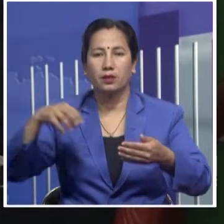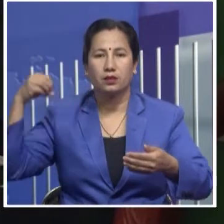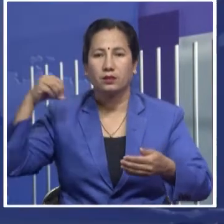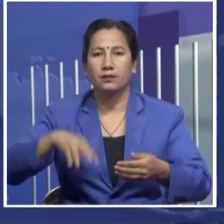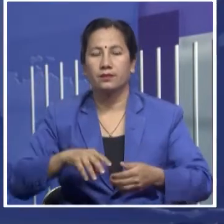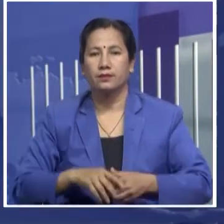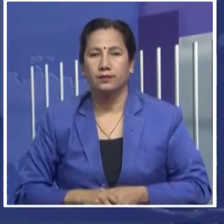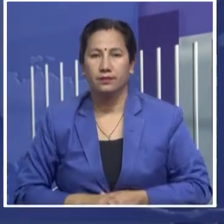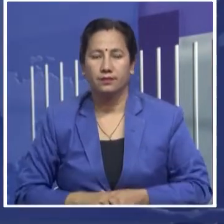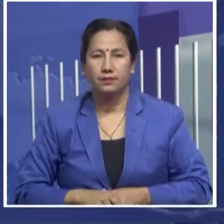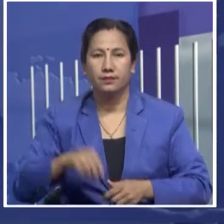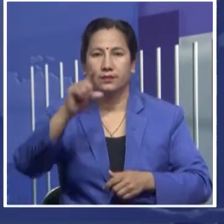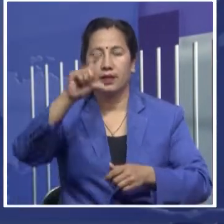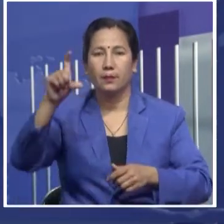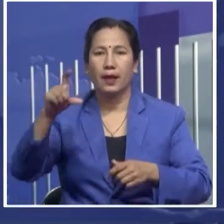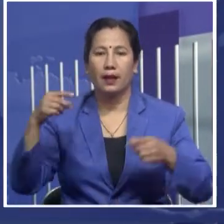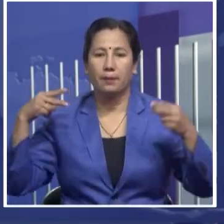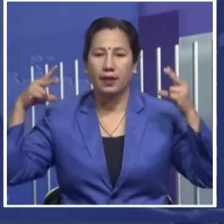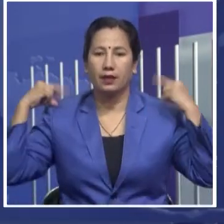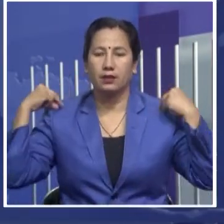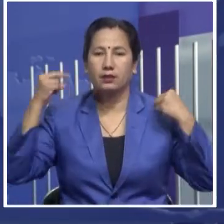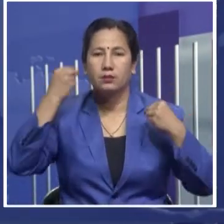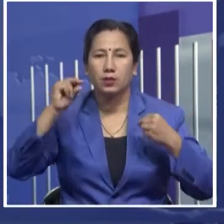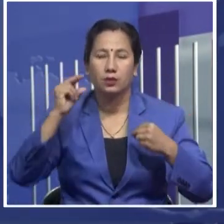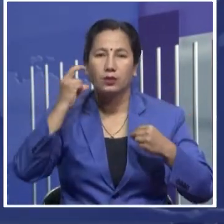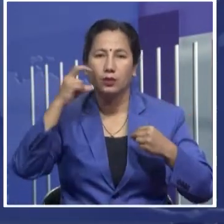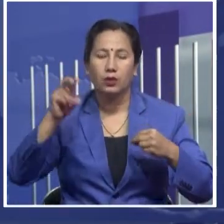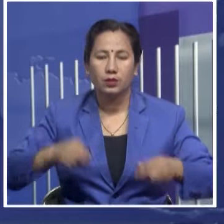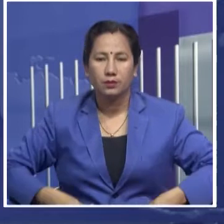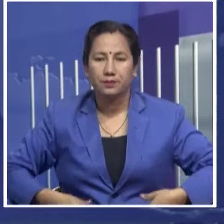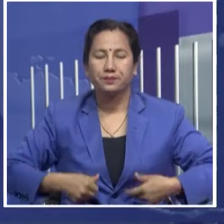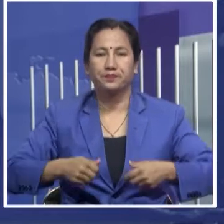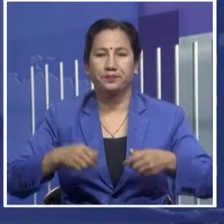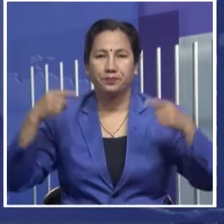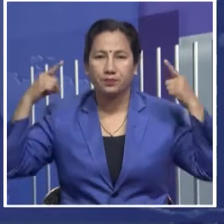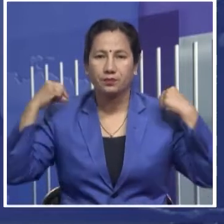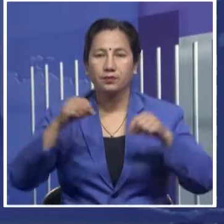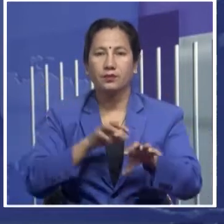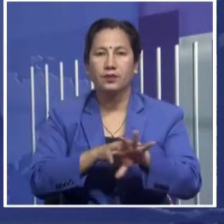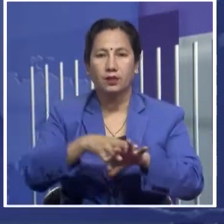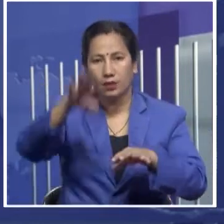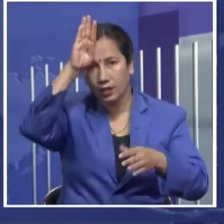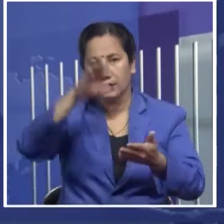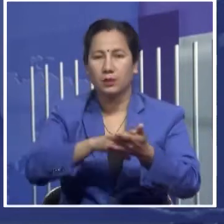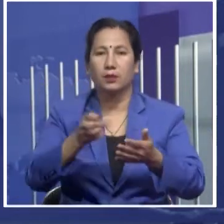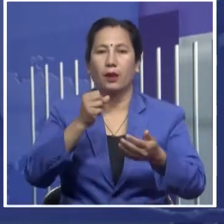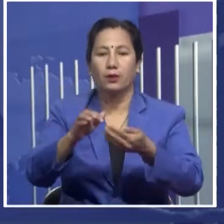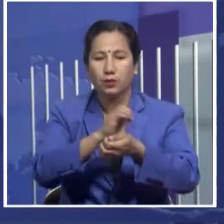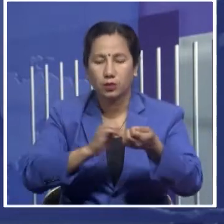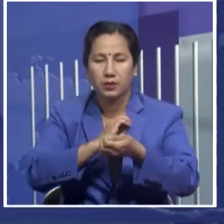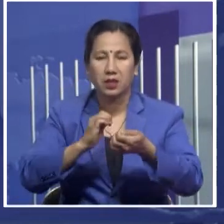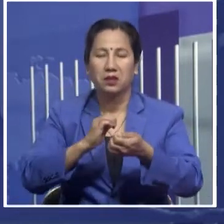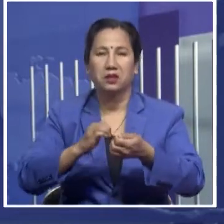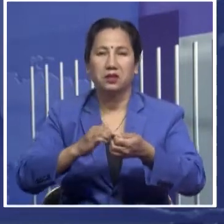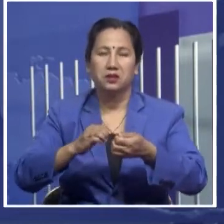कैलाली। नेपालमा नर्सिङ दिवस मनाउँदै गर्दा महामारीको समयमा खटेका नर्सहरूले राज्यबाट पाउने सुविधाबाट वञ्चित भएको